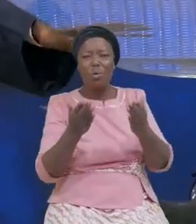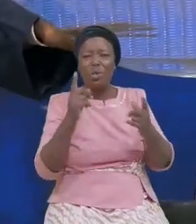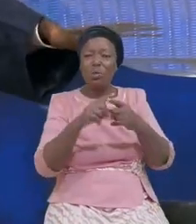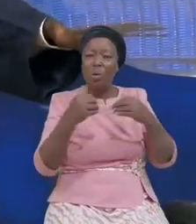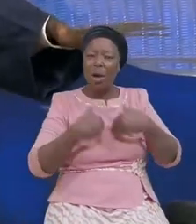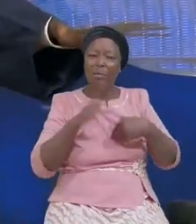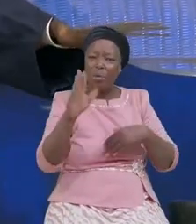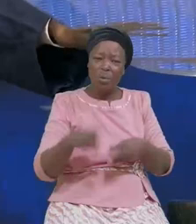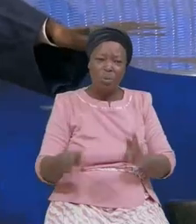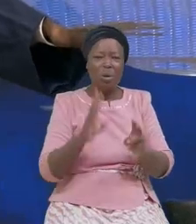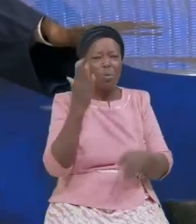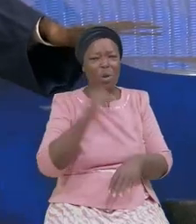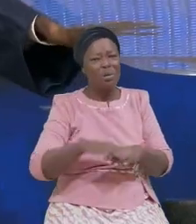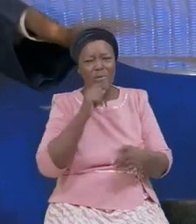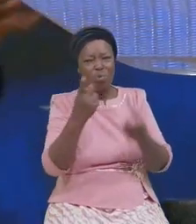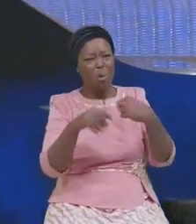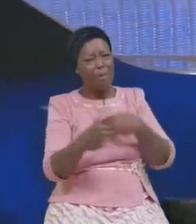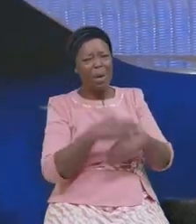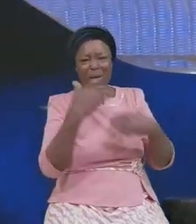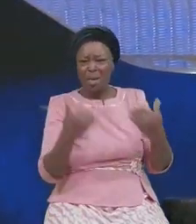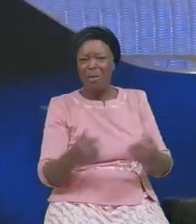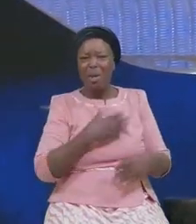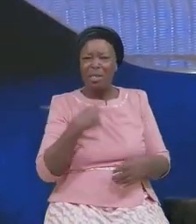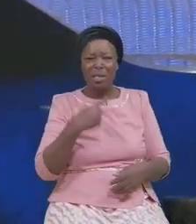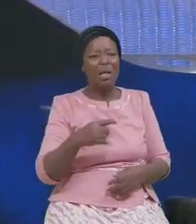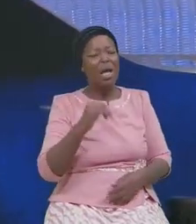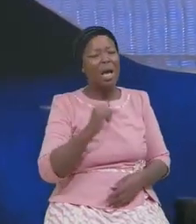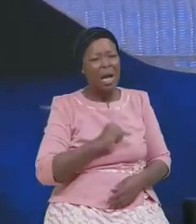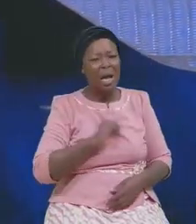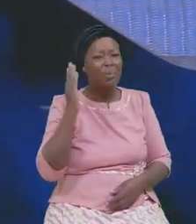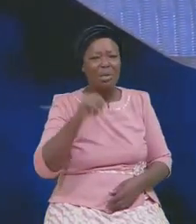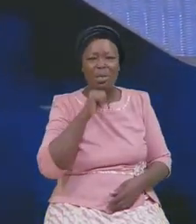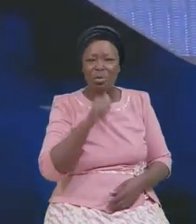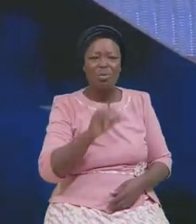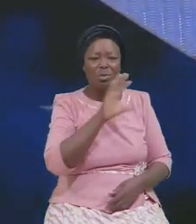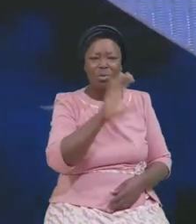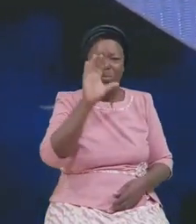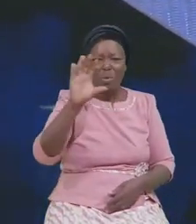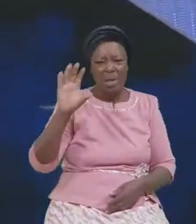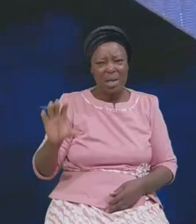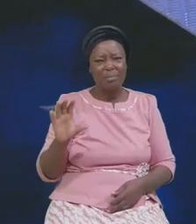volonté. Pourquoi ne pas revenir et dire, je ne veux plus être vagabond,